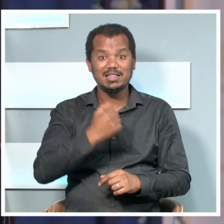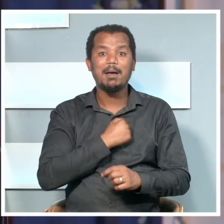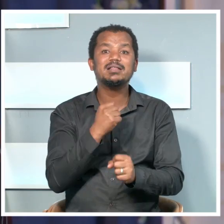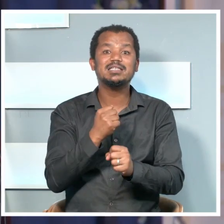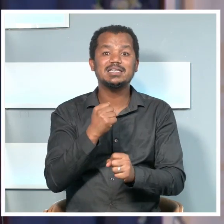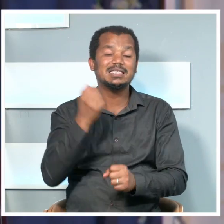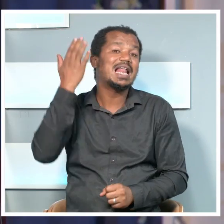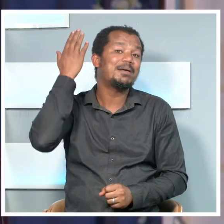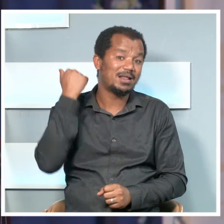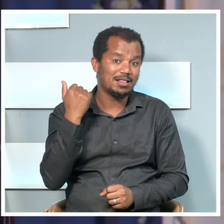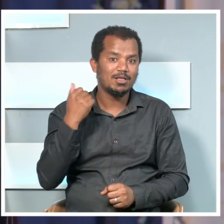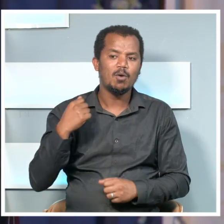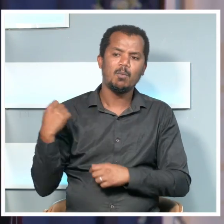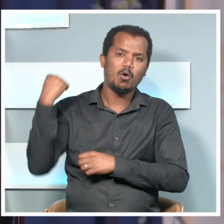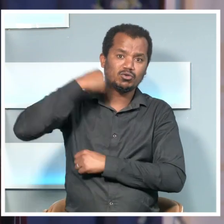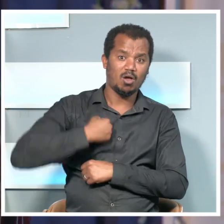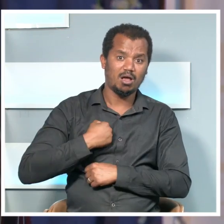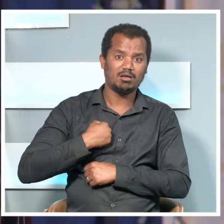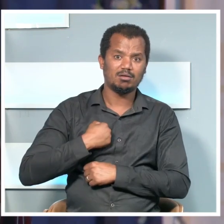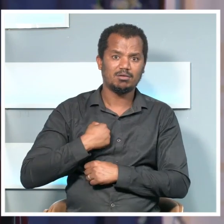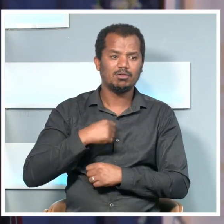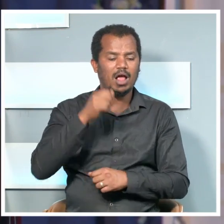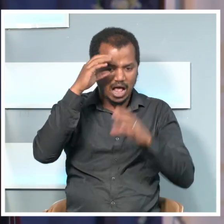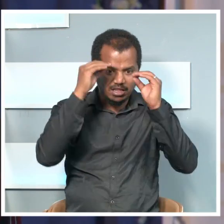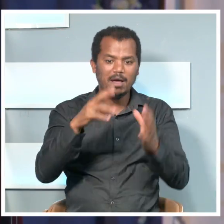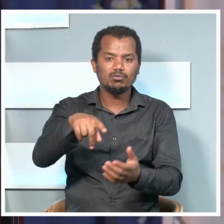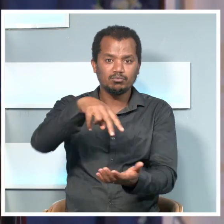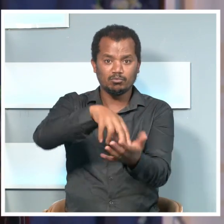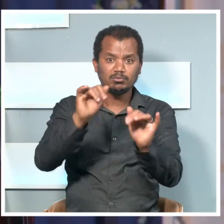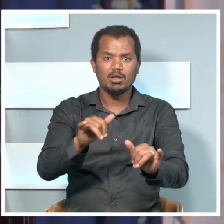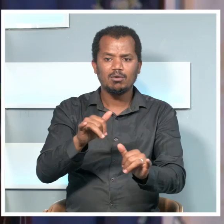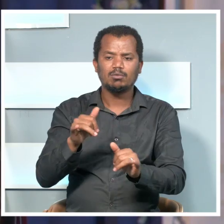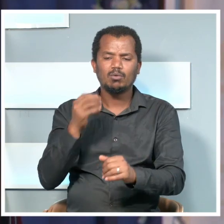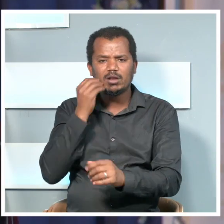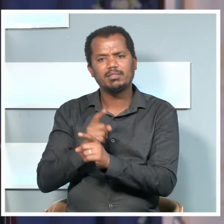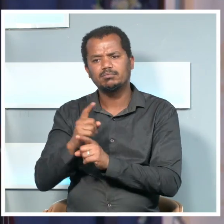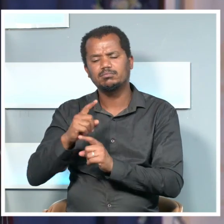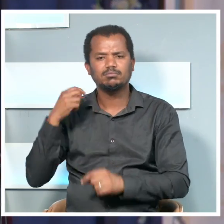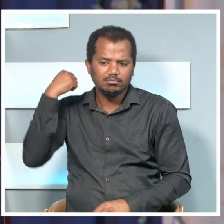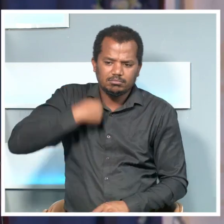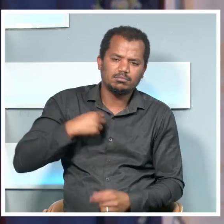سلنا برات أورسا نزا السند كومة كفل وتا وده بيتان يدشو